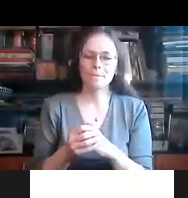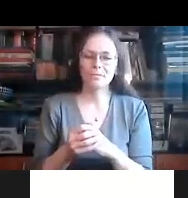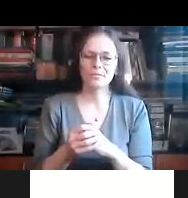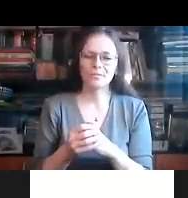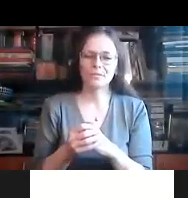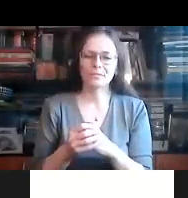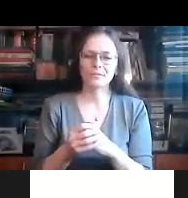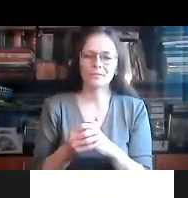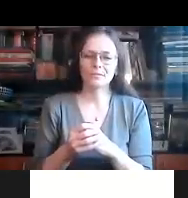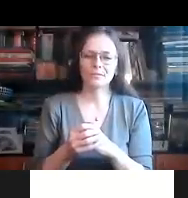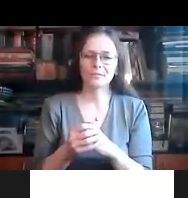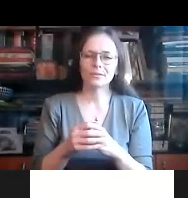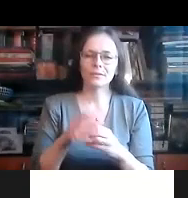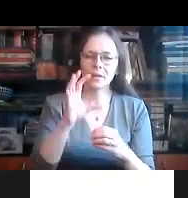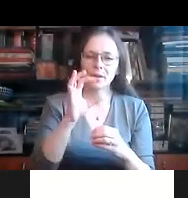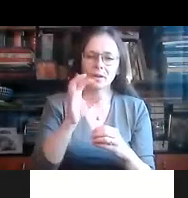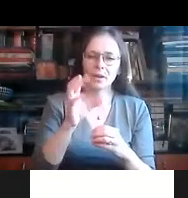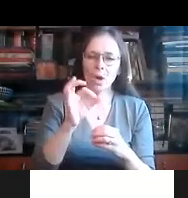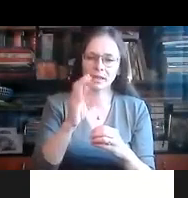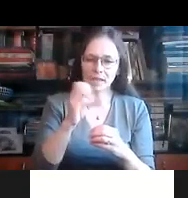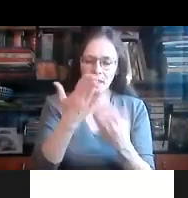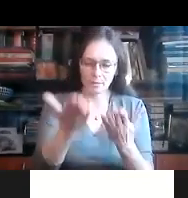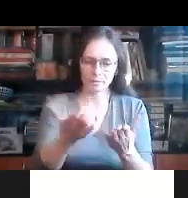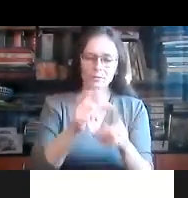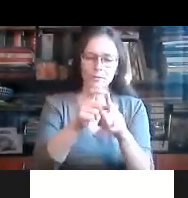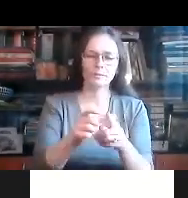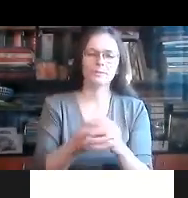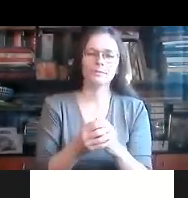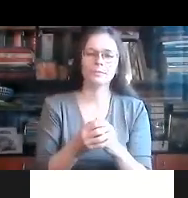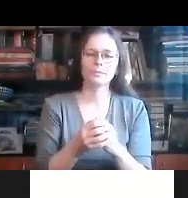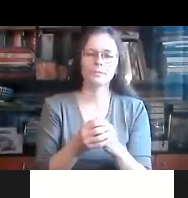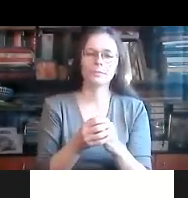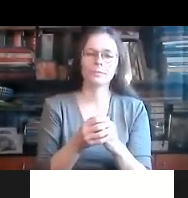слышно? Да, Оксана, есть, да. Слышно, говори. Я тут